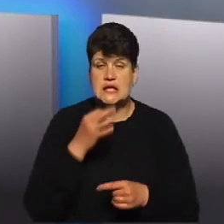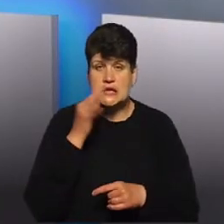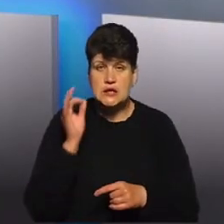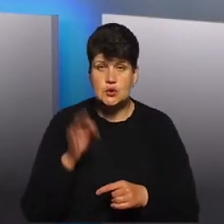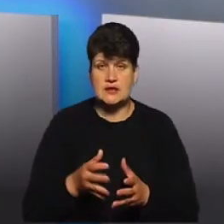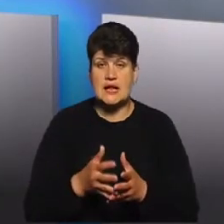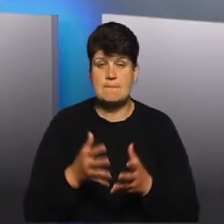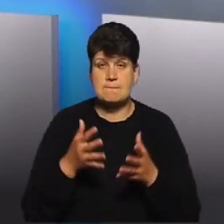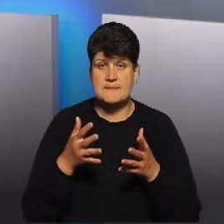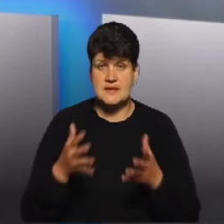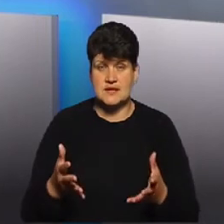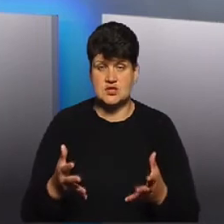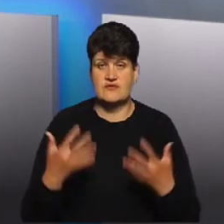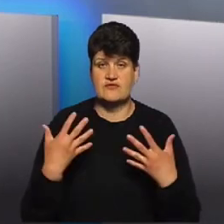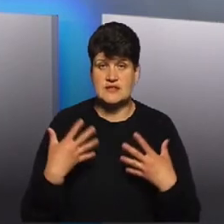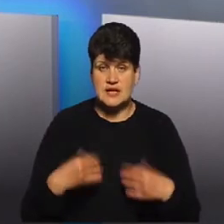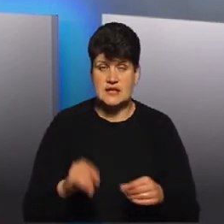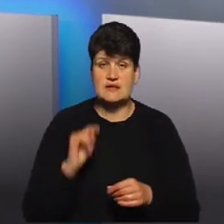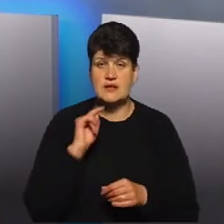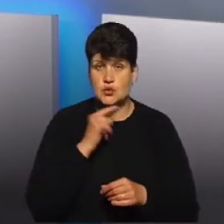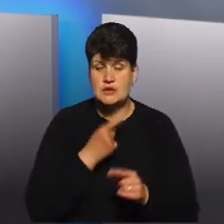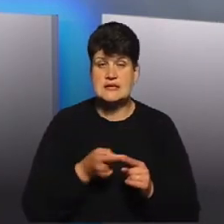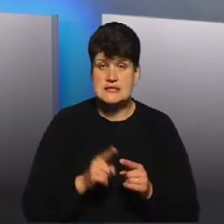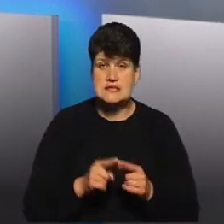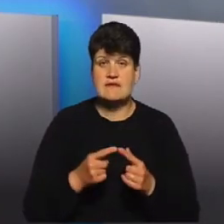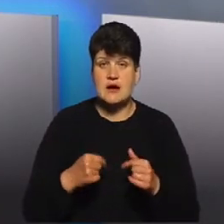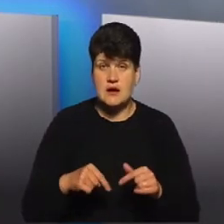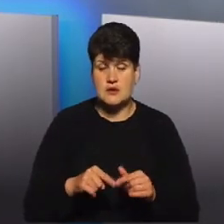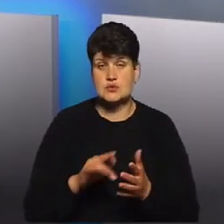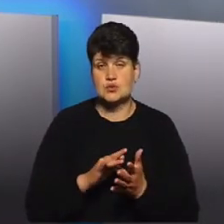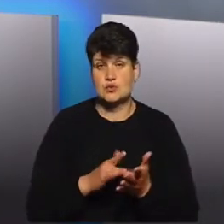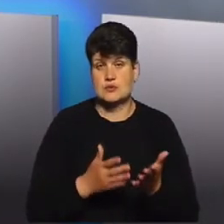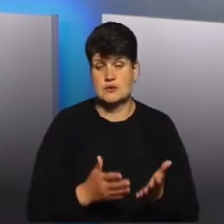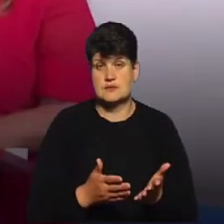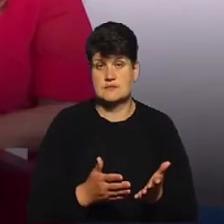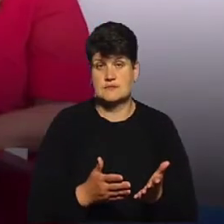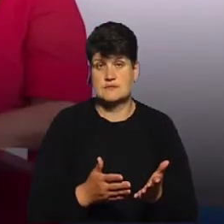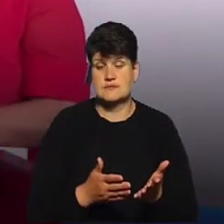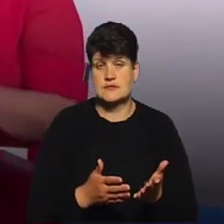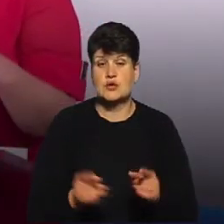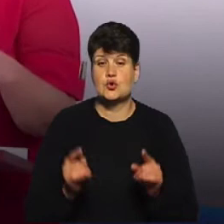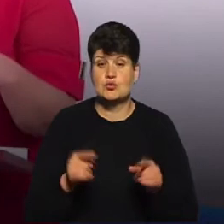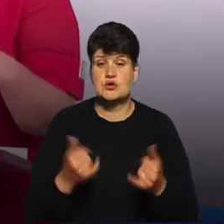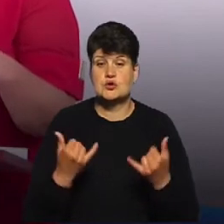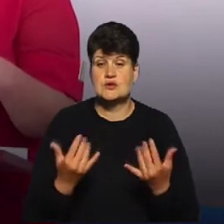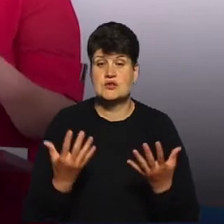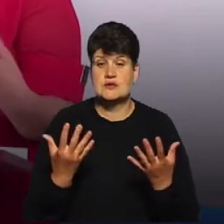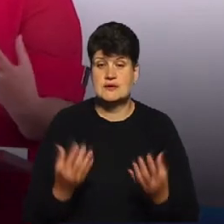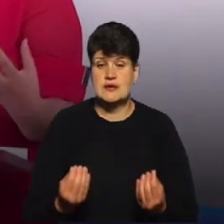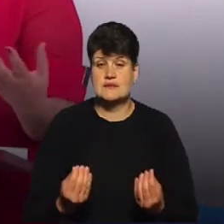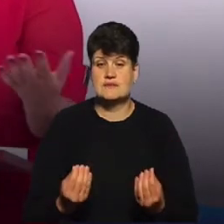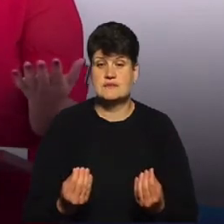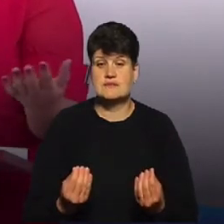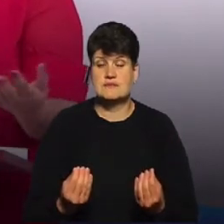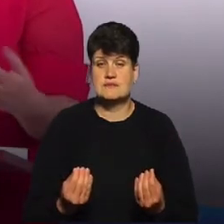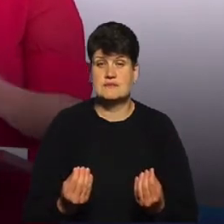втрати в економіці – це саме в галузі туризму. В галузі туризму, розумієте? І тому на сьогоднішній день ми готові… На нього